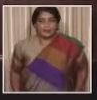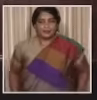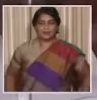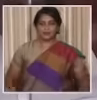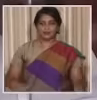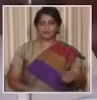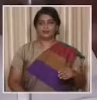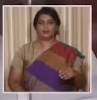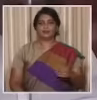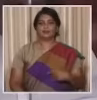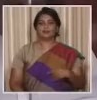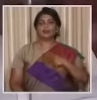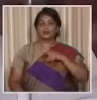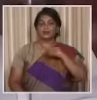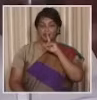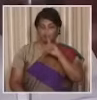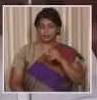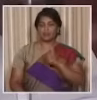කැමති